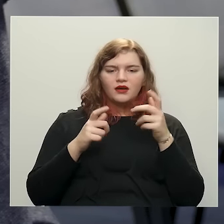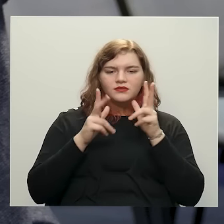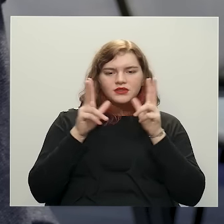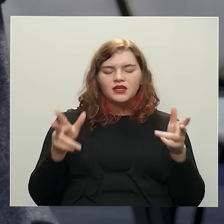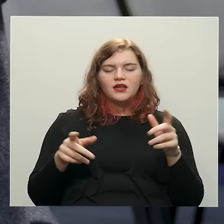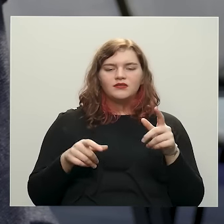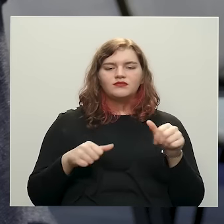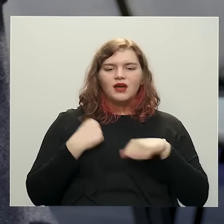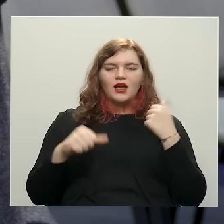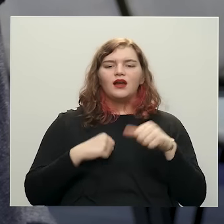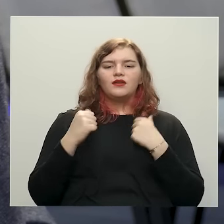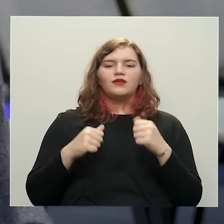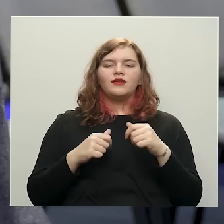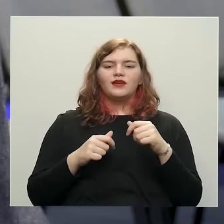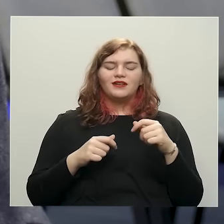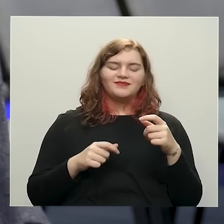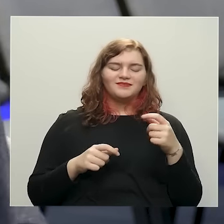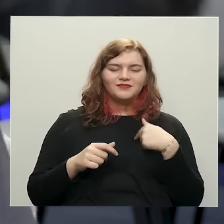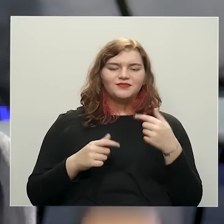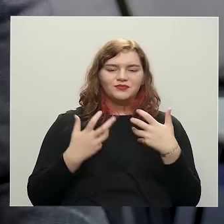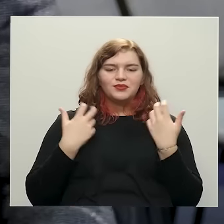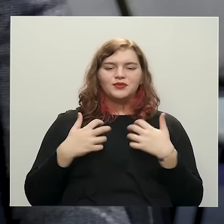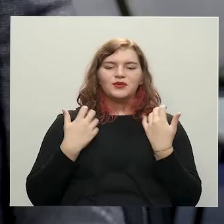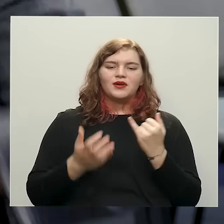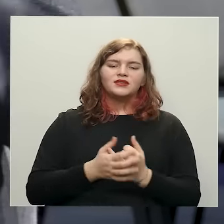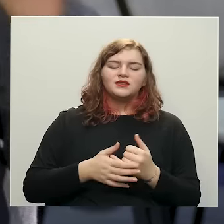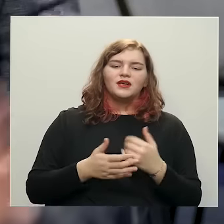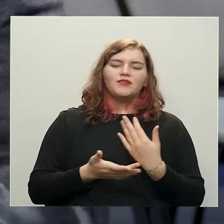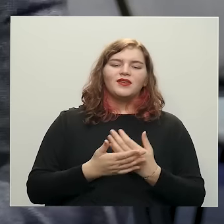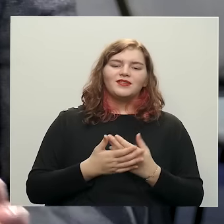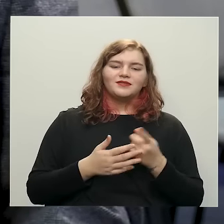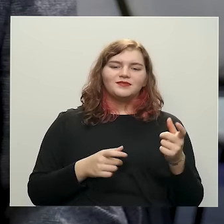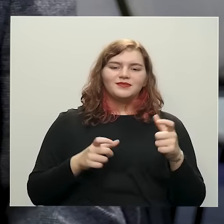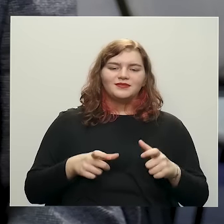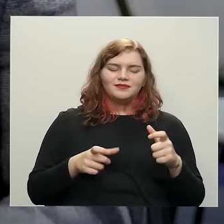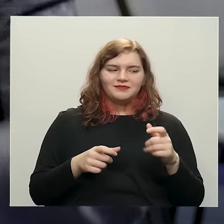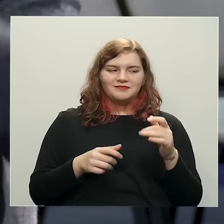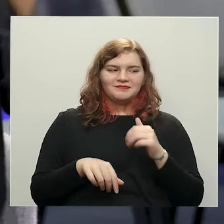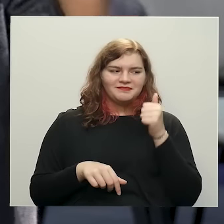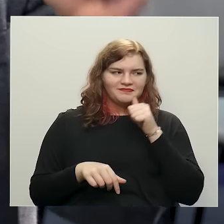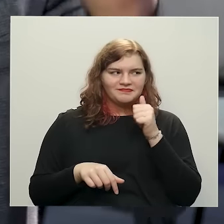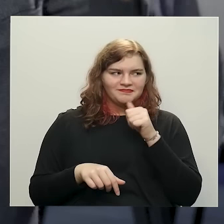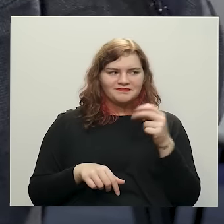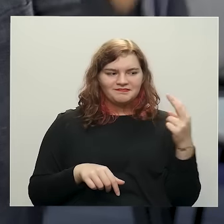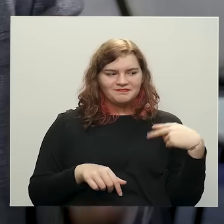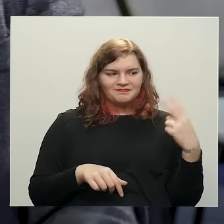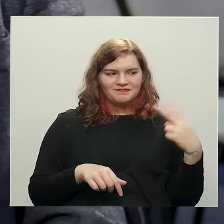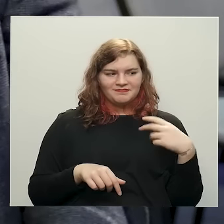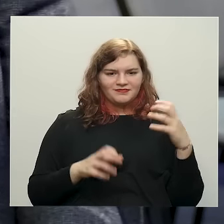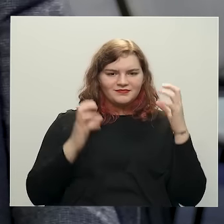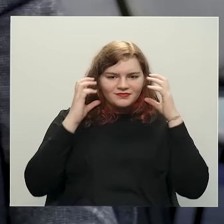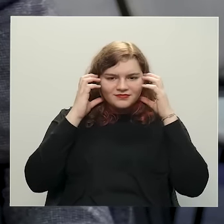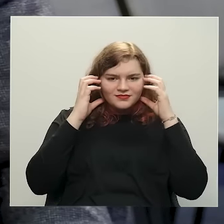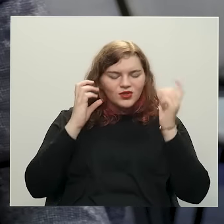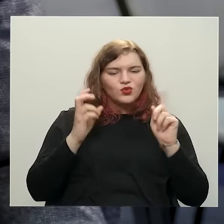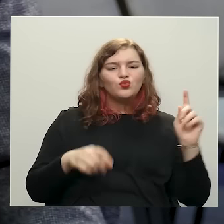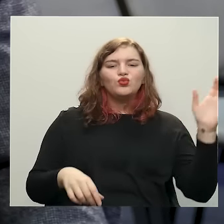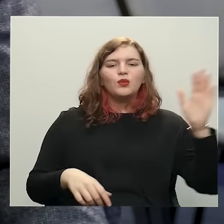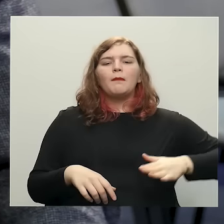cu nevastă mea de mână, aleluia! Prin cabinet, femeia aia a zis... S-a dus la ea, da, căștile. Și a zis, măi, nu